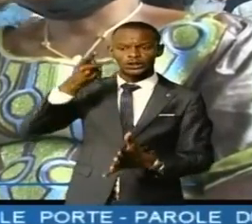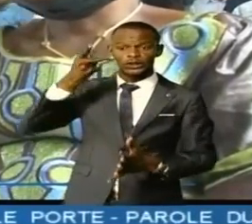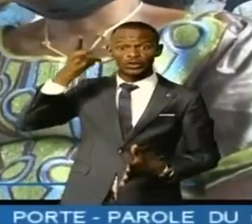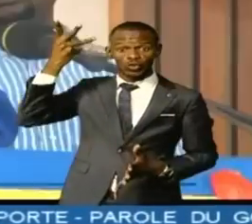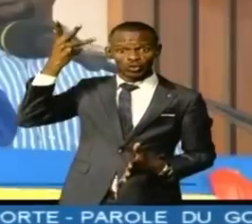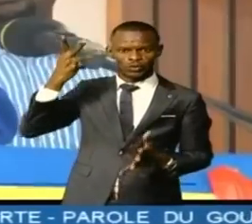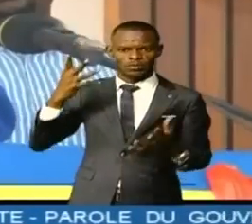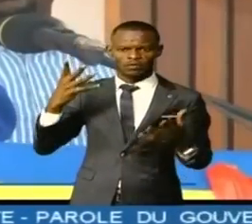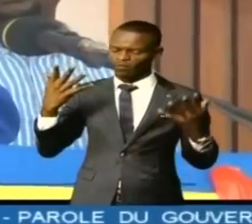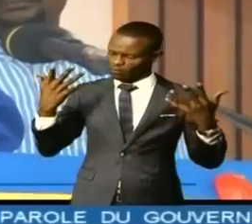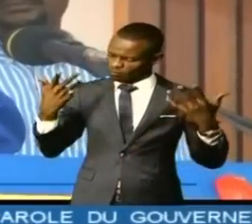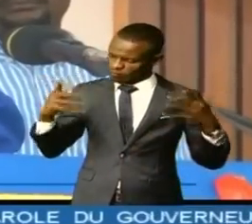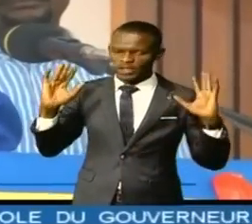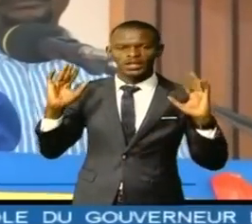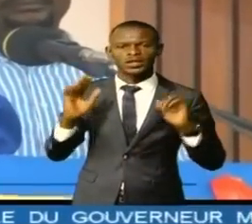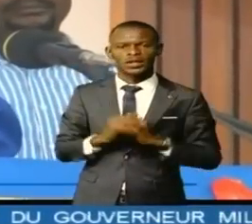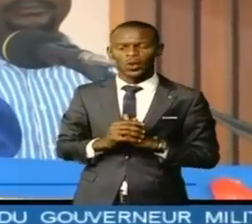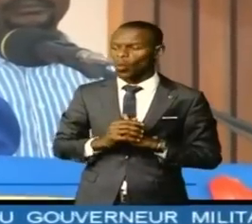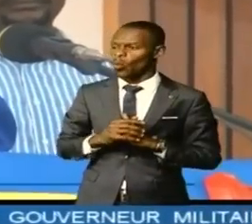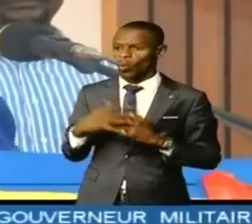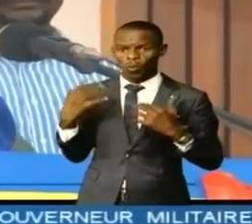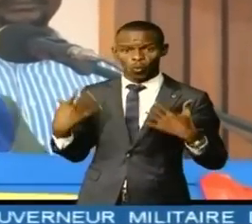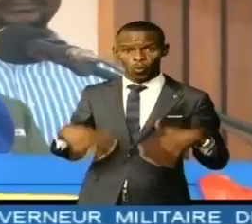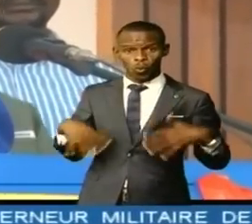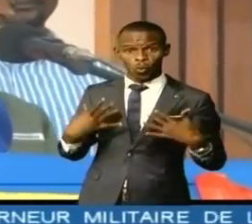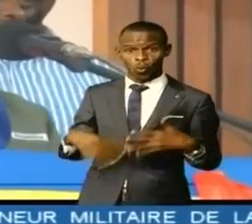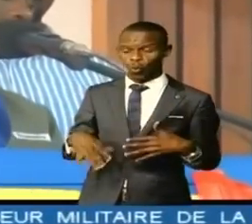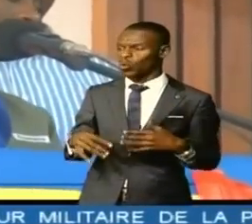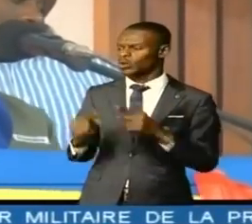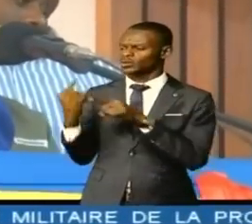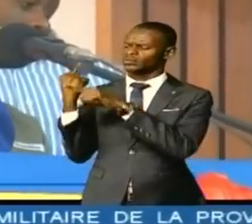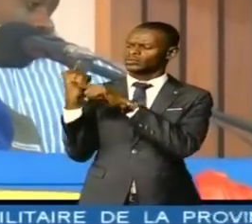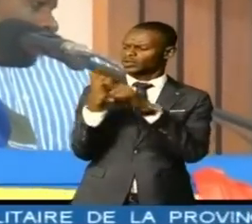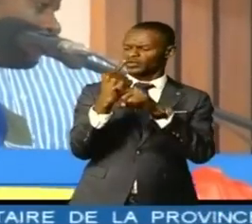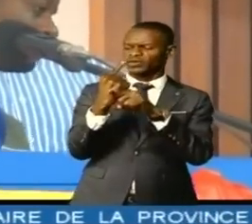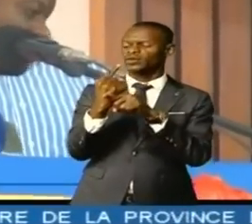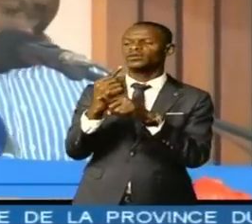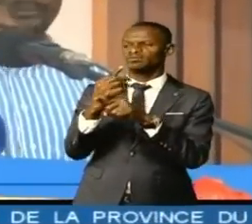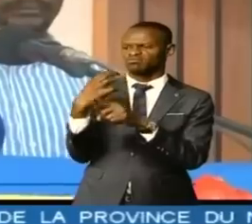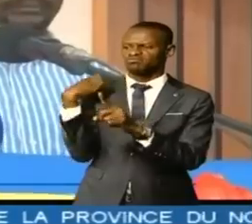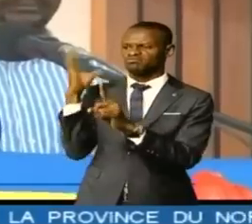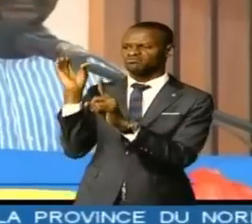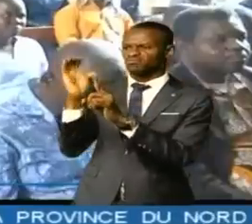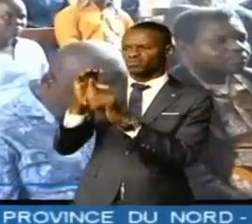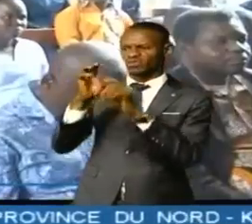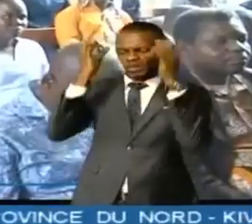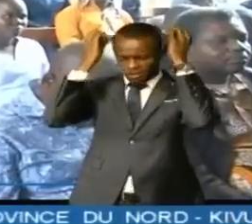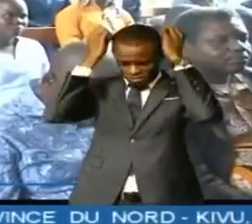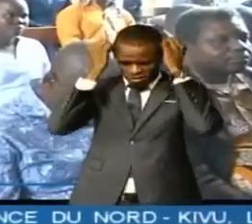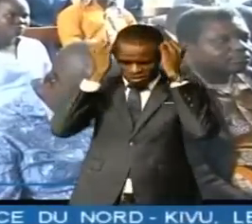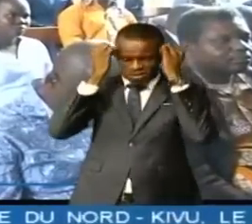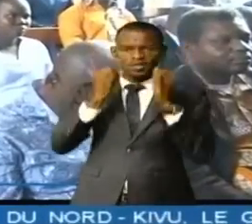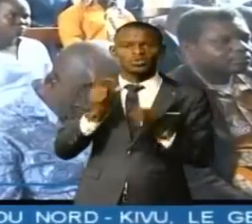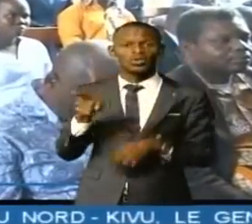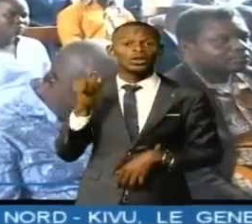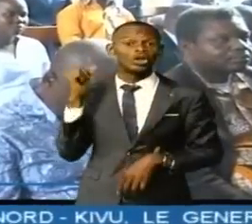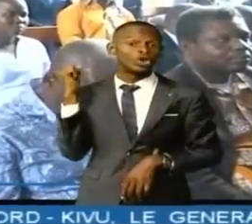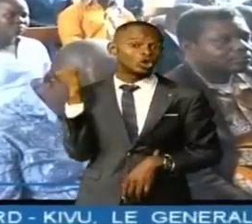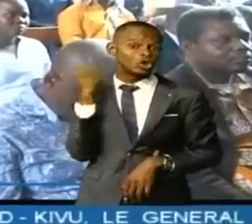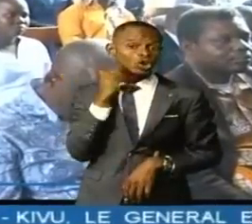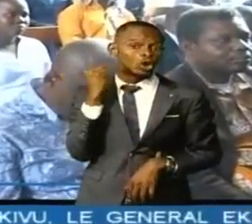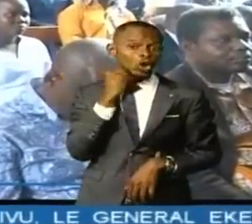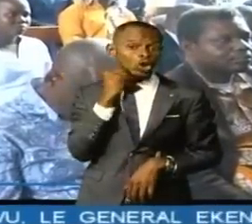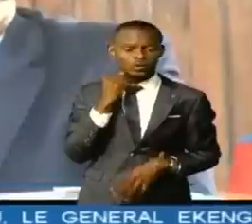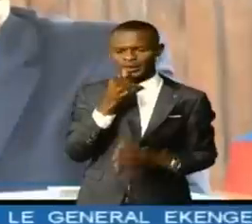la rectrice de cette alma mater, docteur en lettres et civilisations françaises, spécialisé en